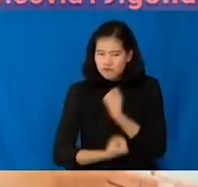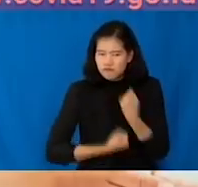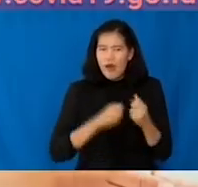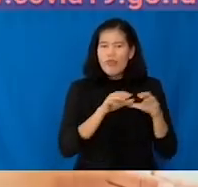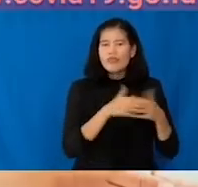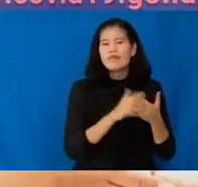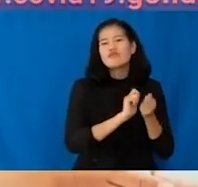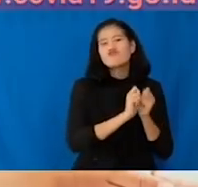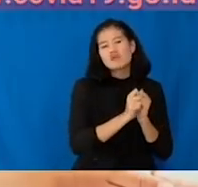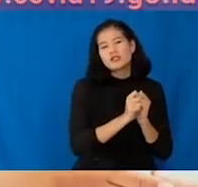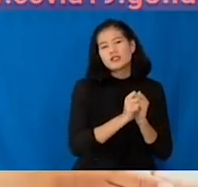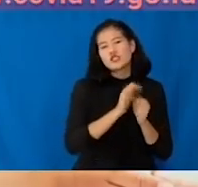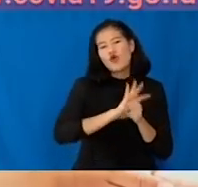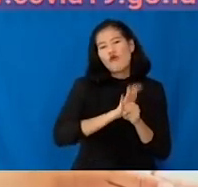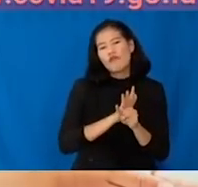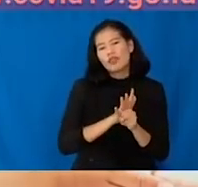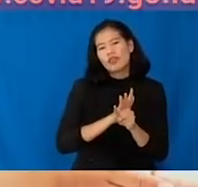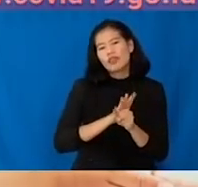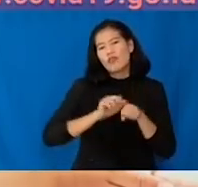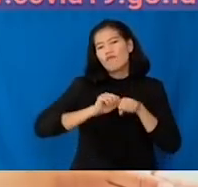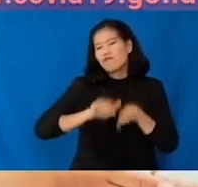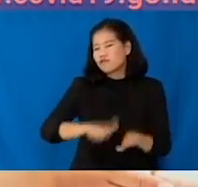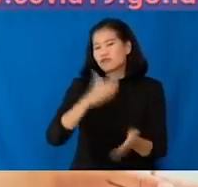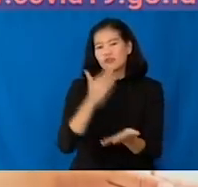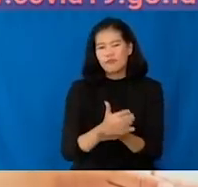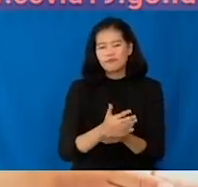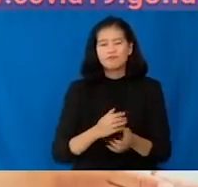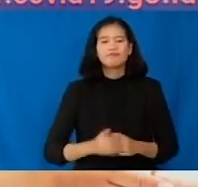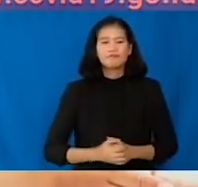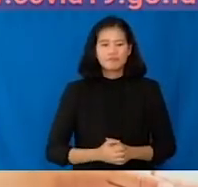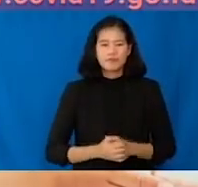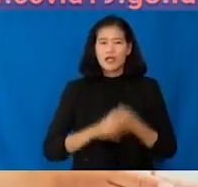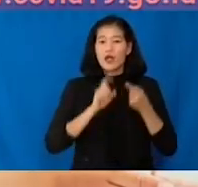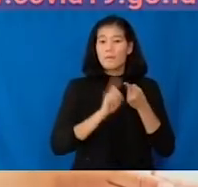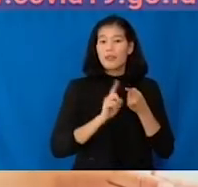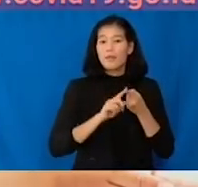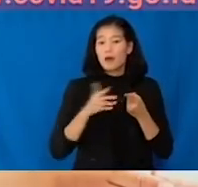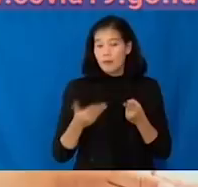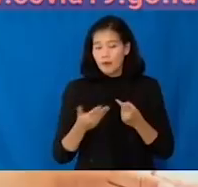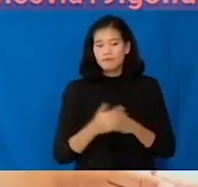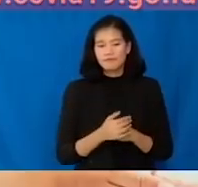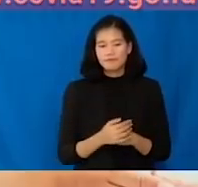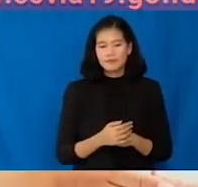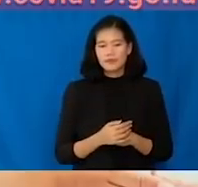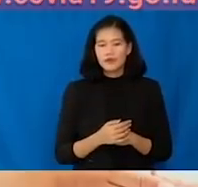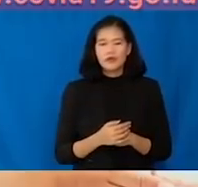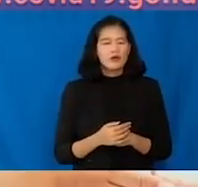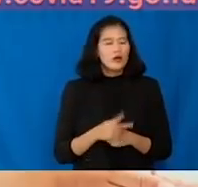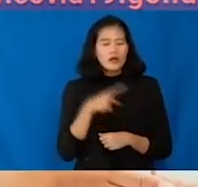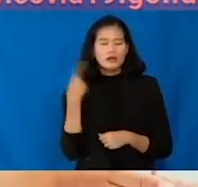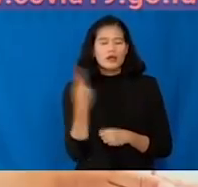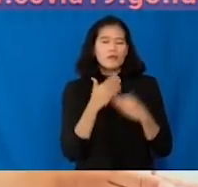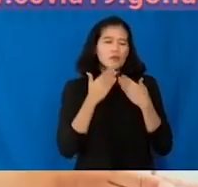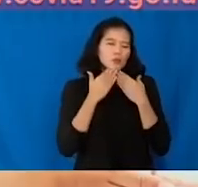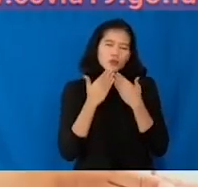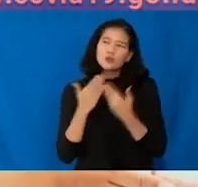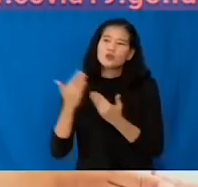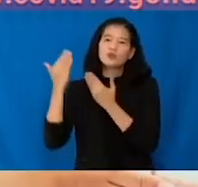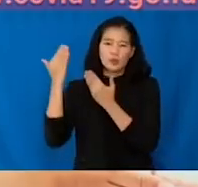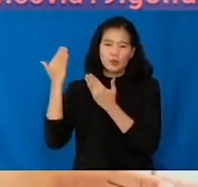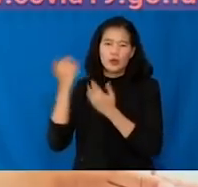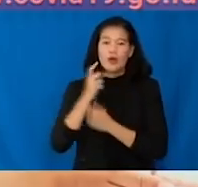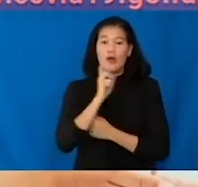untuk percepatan penanganan konflik 19 yang pertama adalah kami bersyukur bahwa